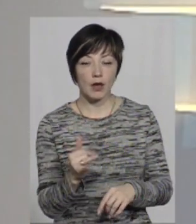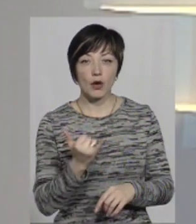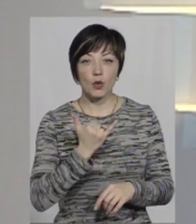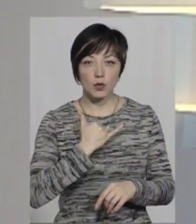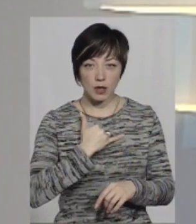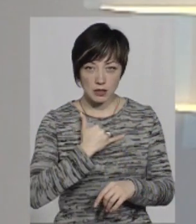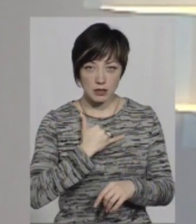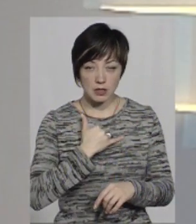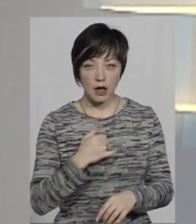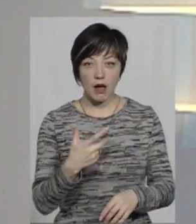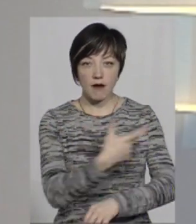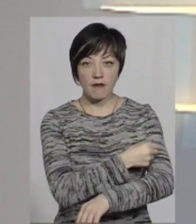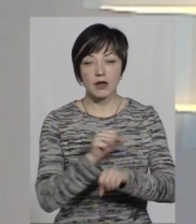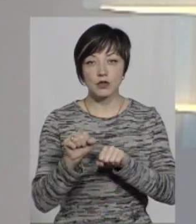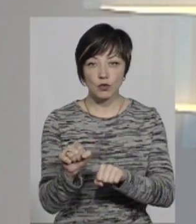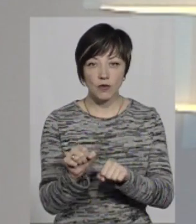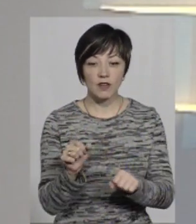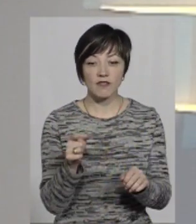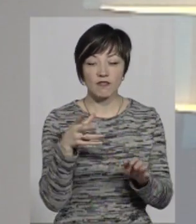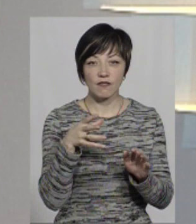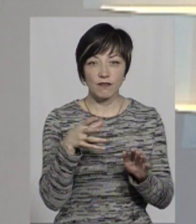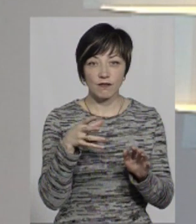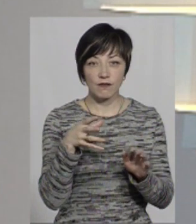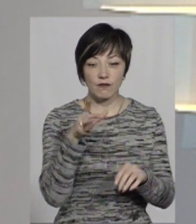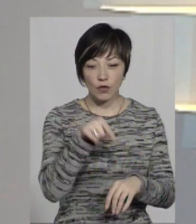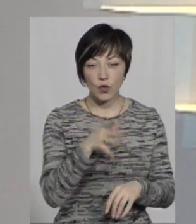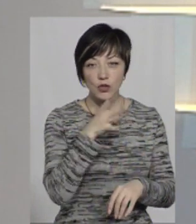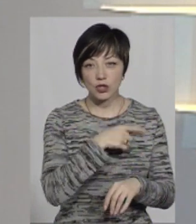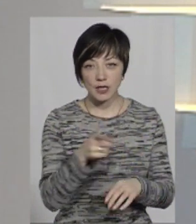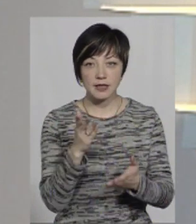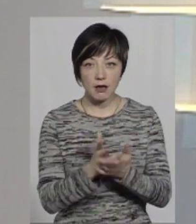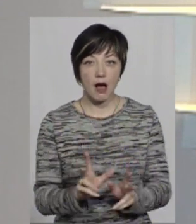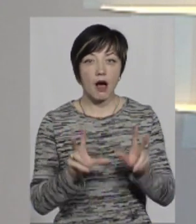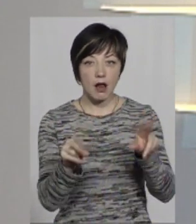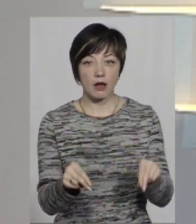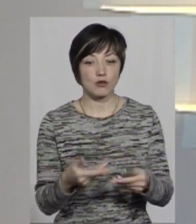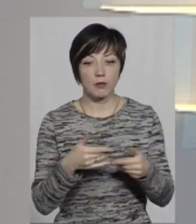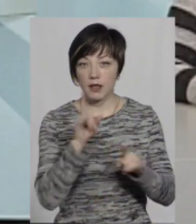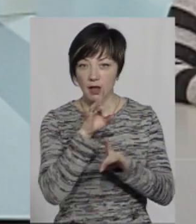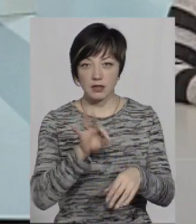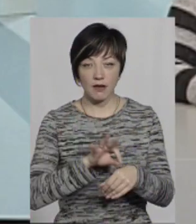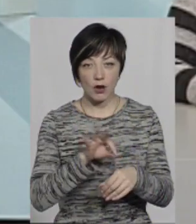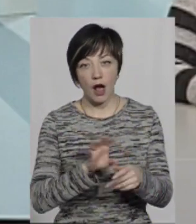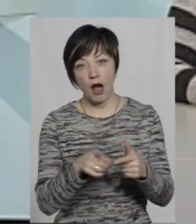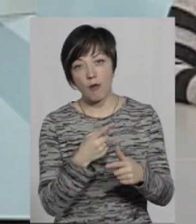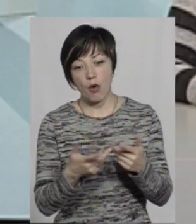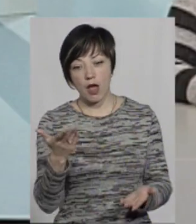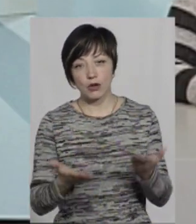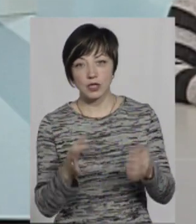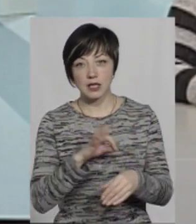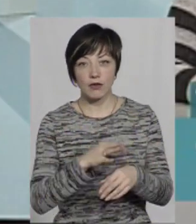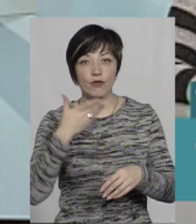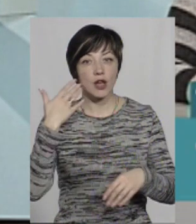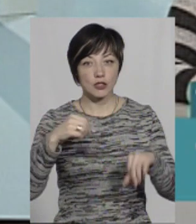у нас вакцинованих в той час є гарантія того, що ми не захворіємо, або якщо захворіємо,